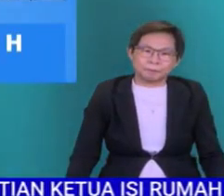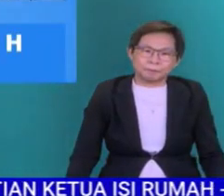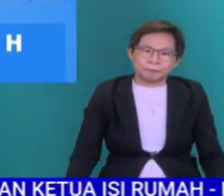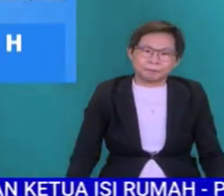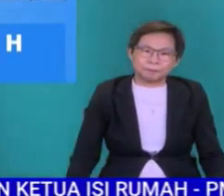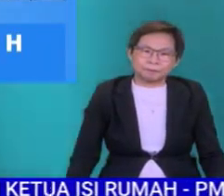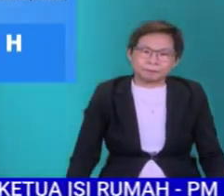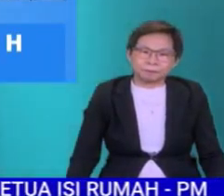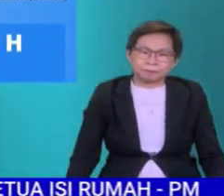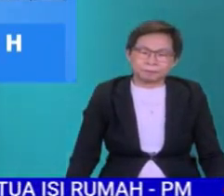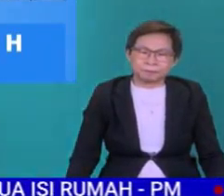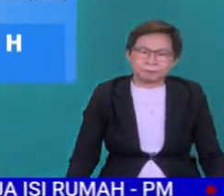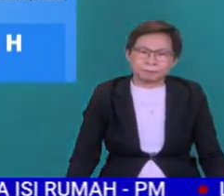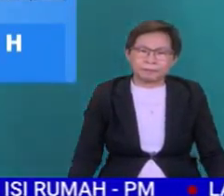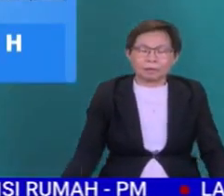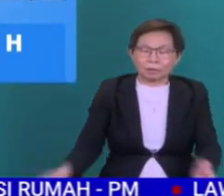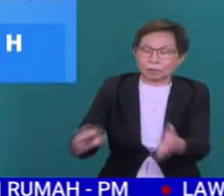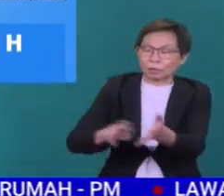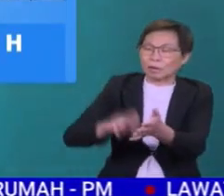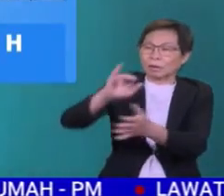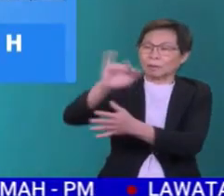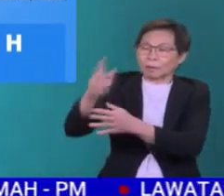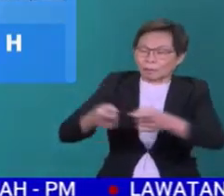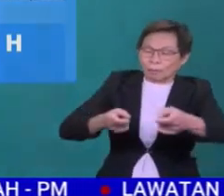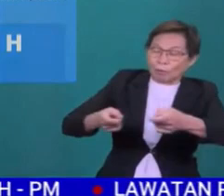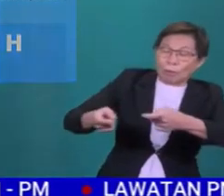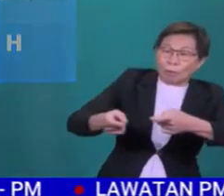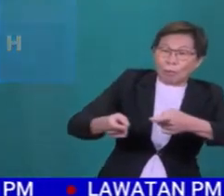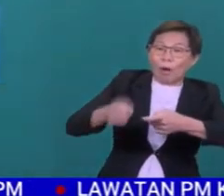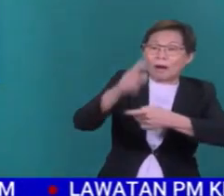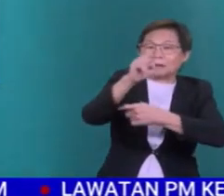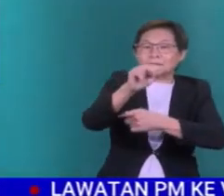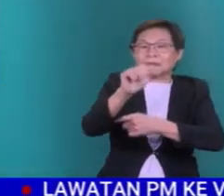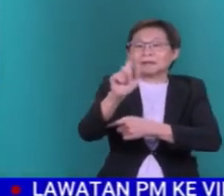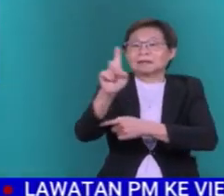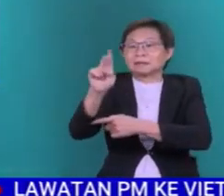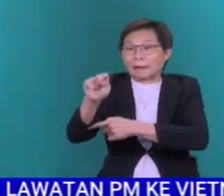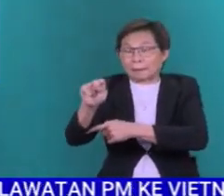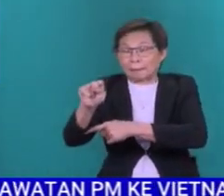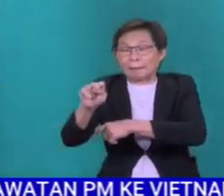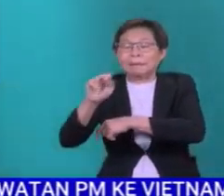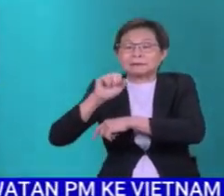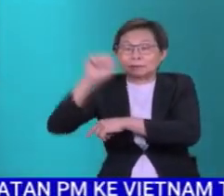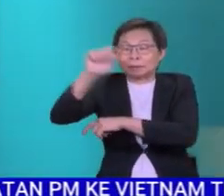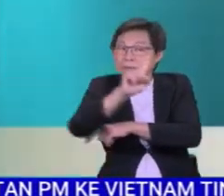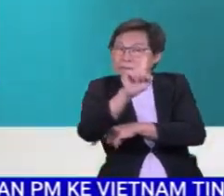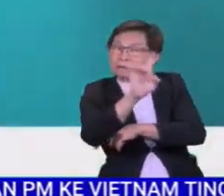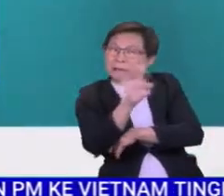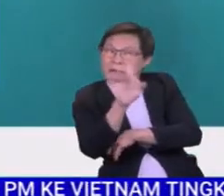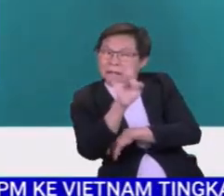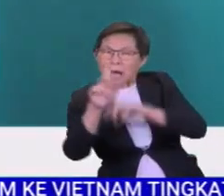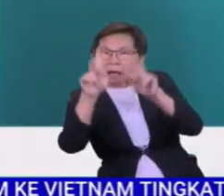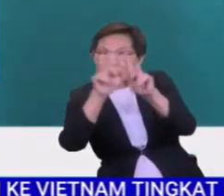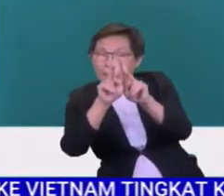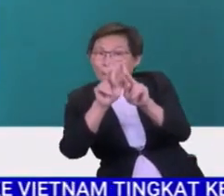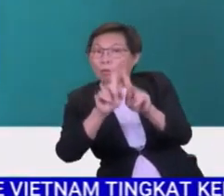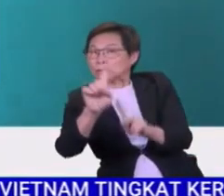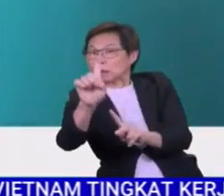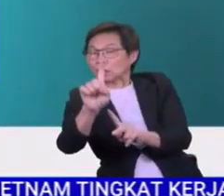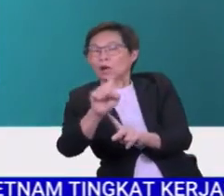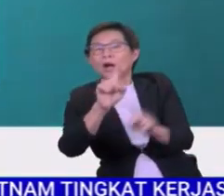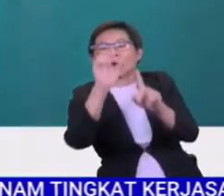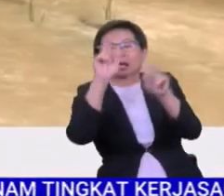bandir menurut kenyataan jawatankuasa pengurusan bencana negeri Sabah setakat ini hanya sebuah Kampung terlibat iaitu Kampung